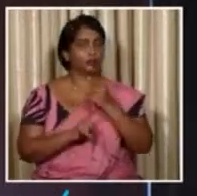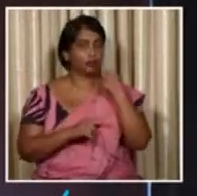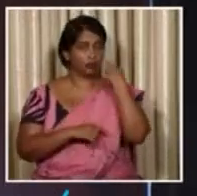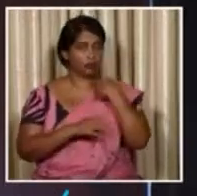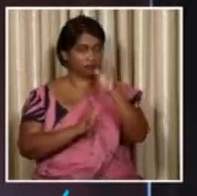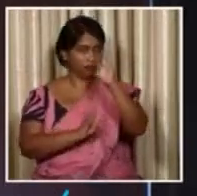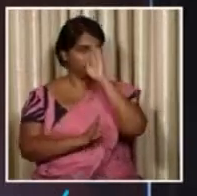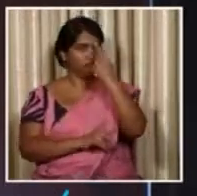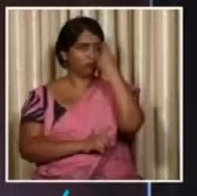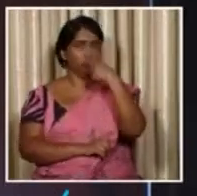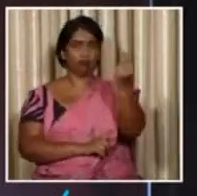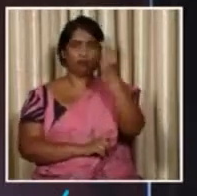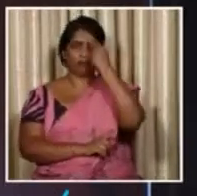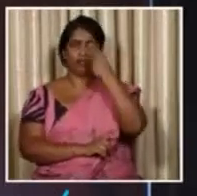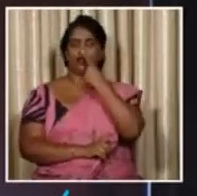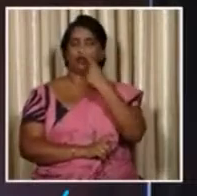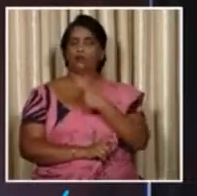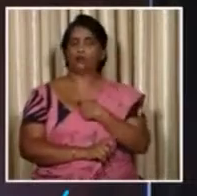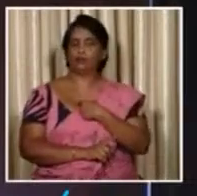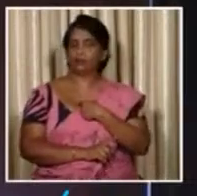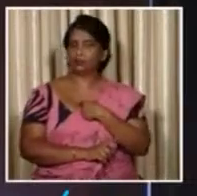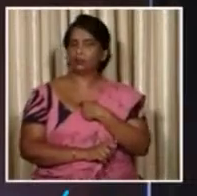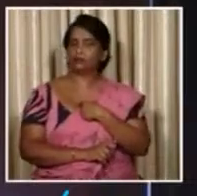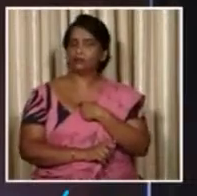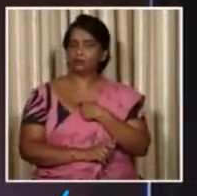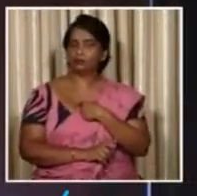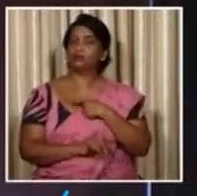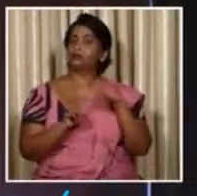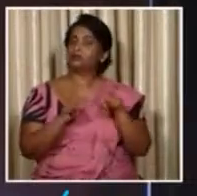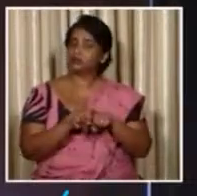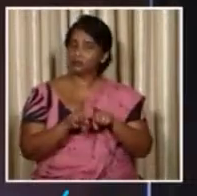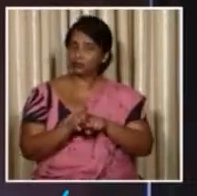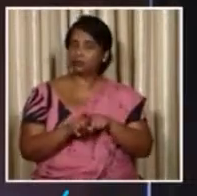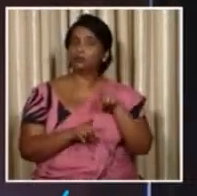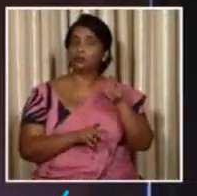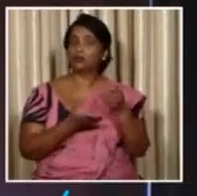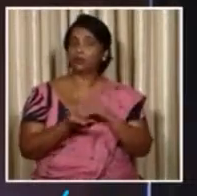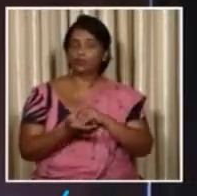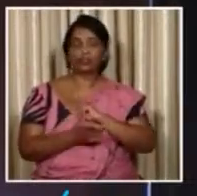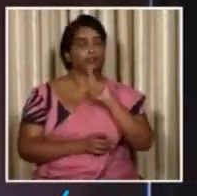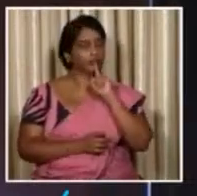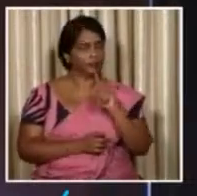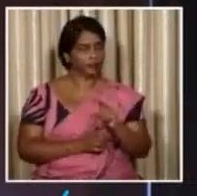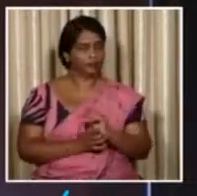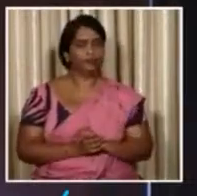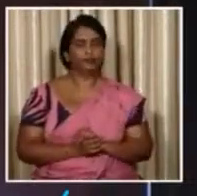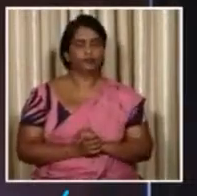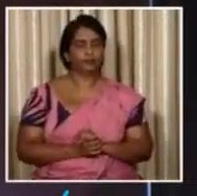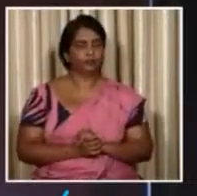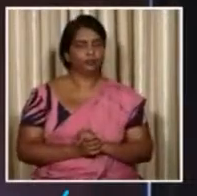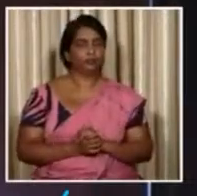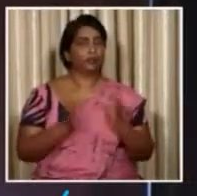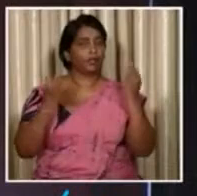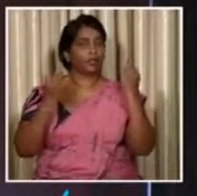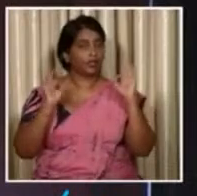when he questioned the role of a lawyer. Then he continued, Mr. Justice Minister, වර්තමාන අපරාධකරුවන්